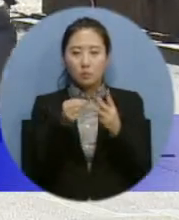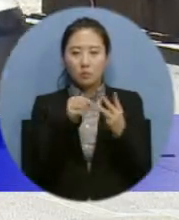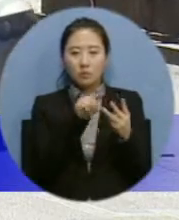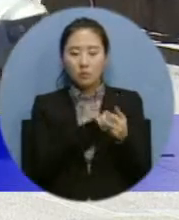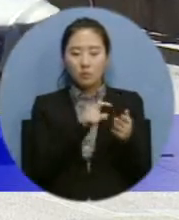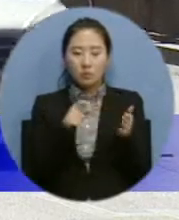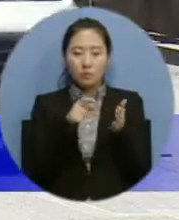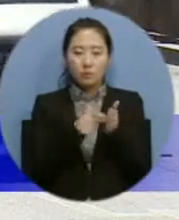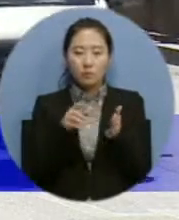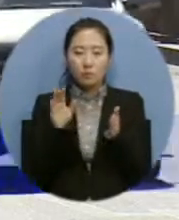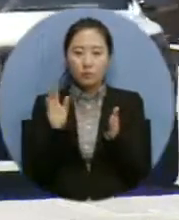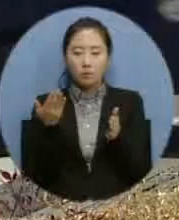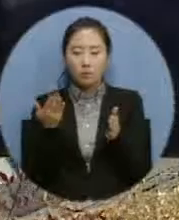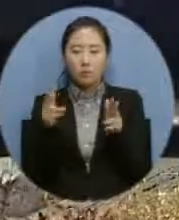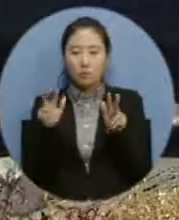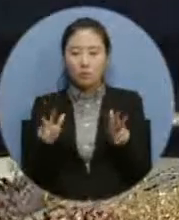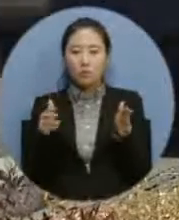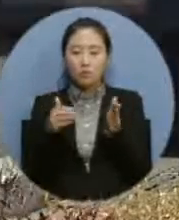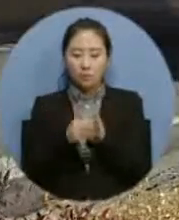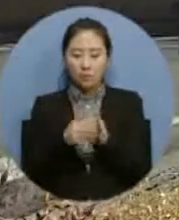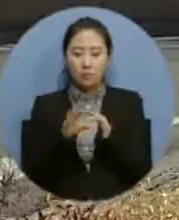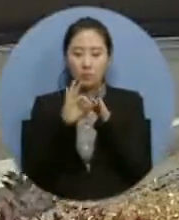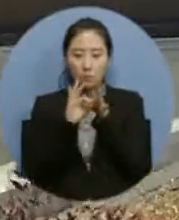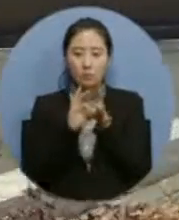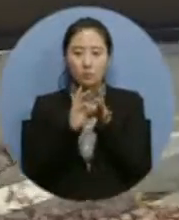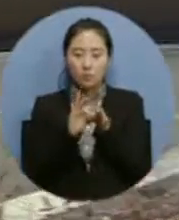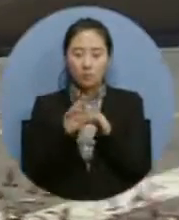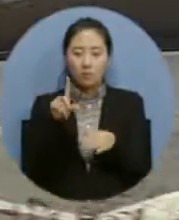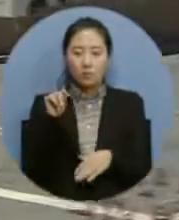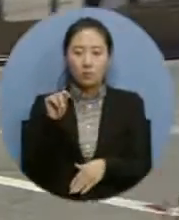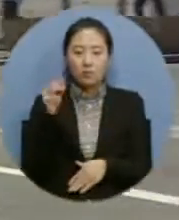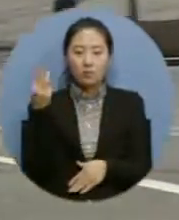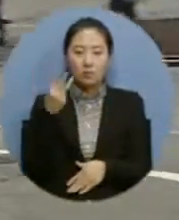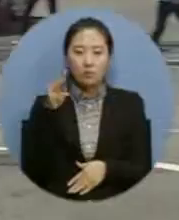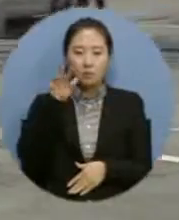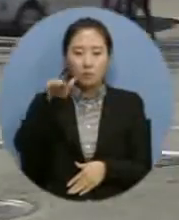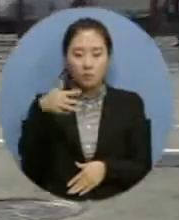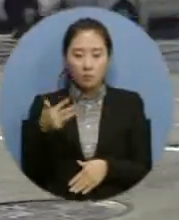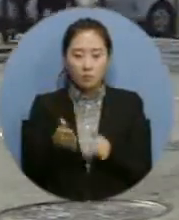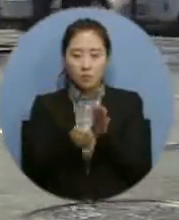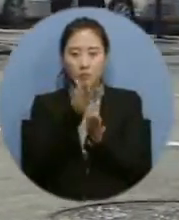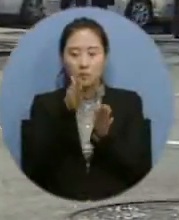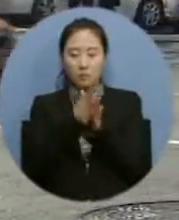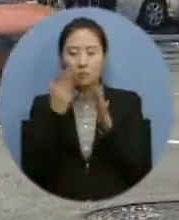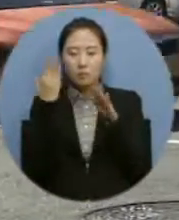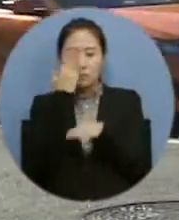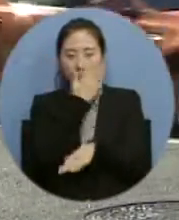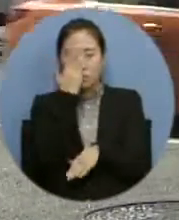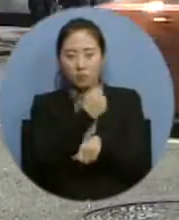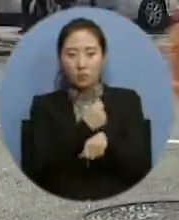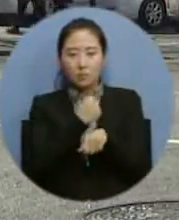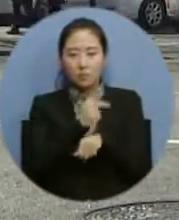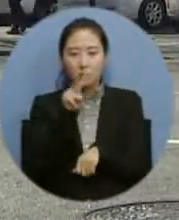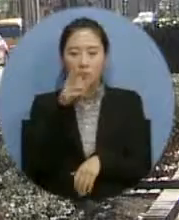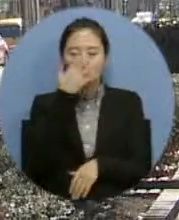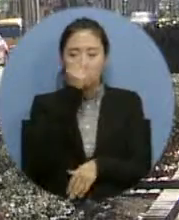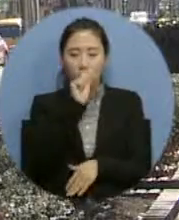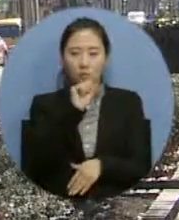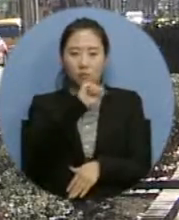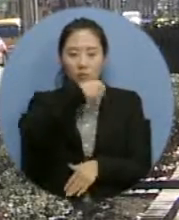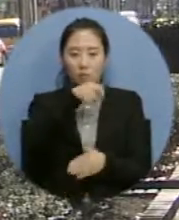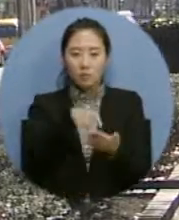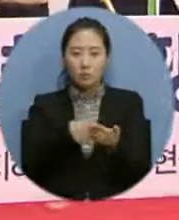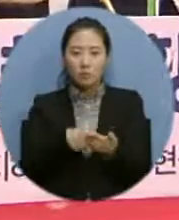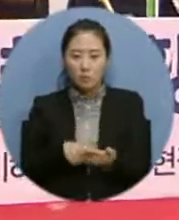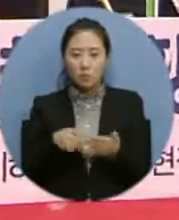올렸습니다 지금까지 군은 이를 통해 13,300 역관의 시설물을 정비 2억 원의 예산 절감을